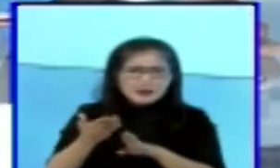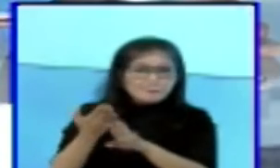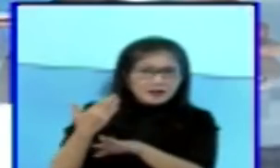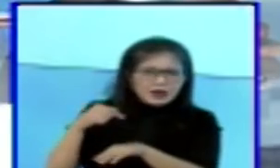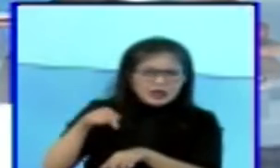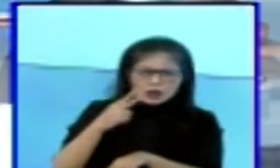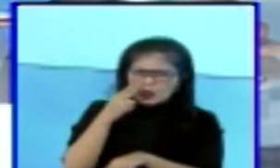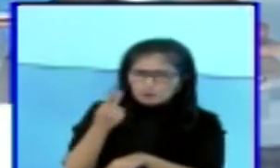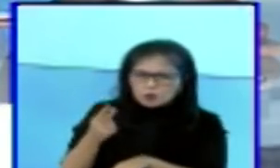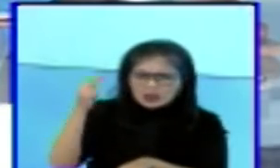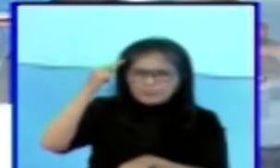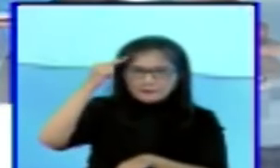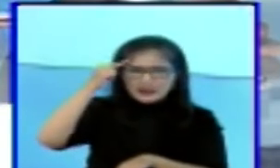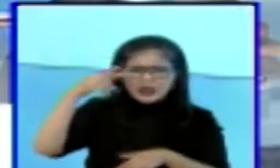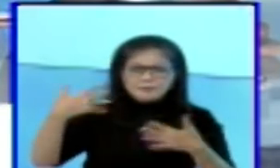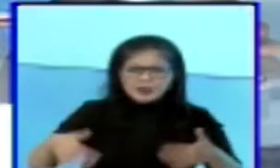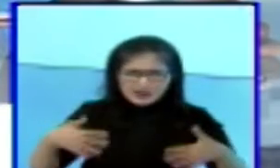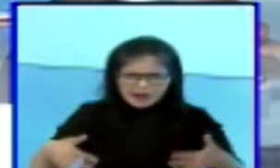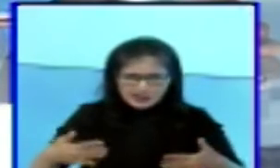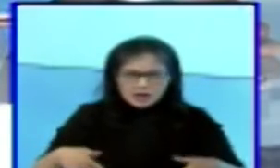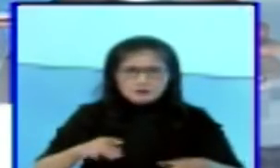penanganan berbagai kasus hukum besar di tanah air.